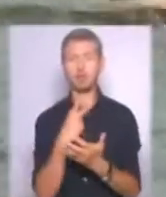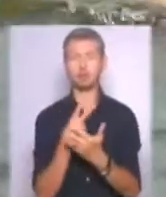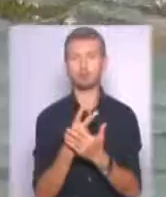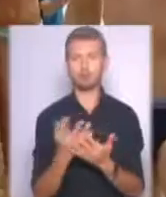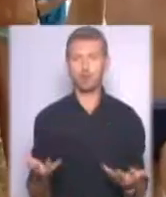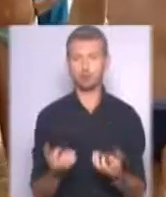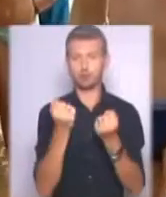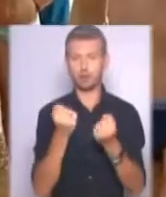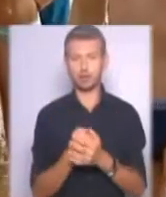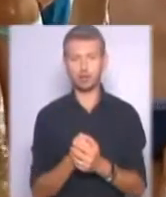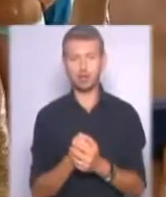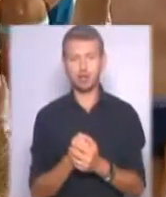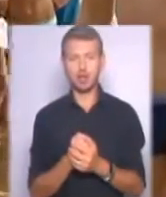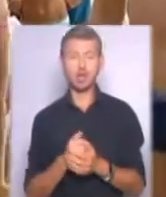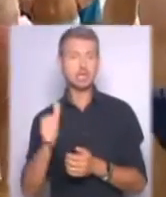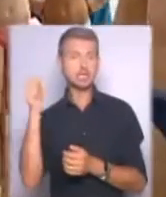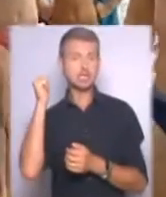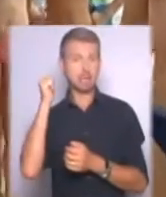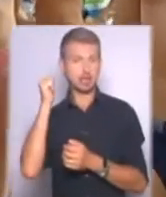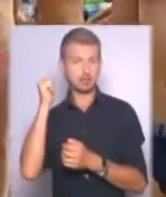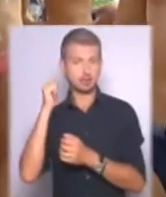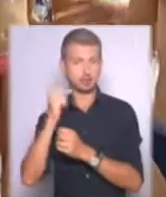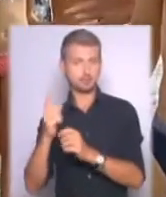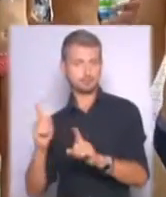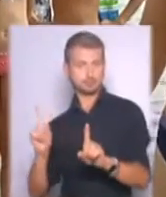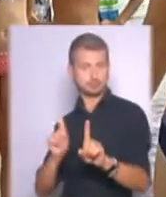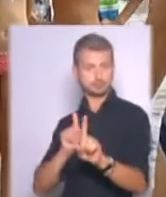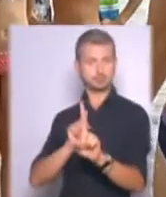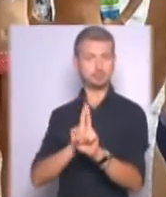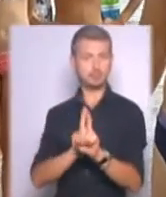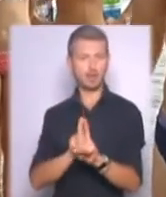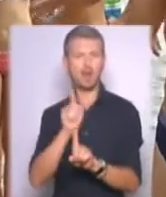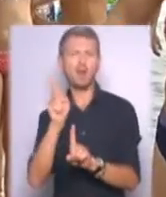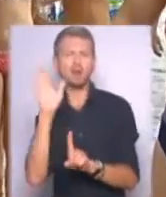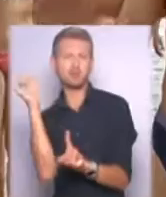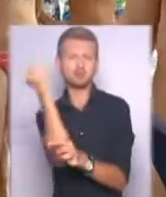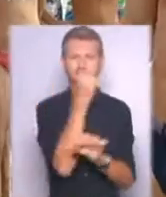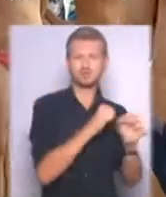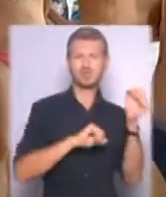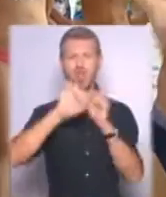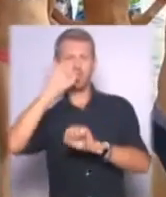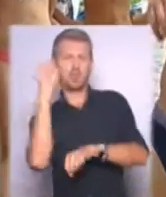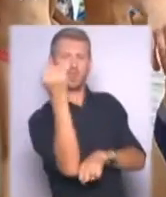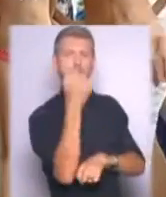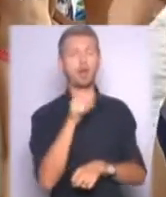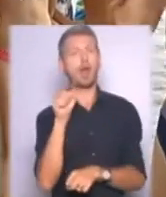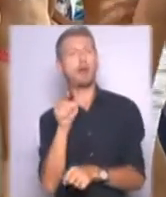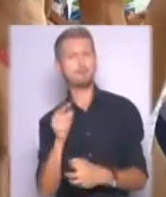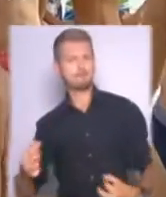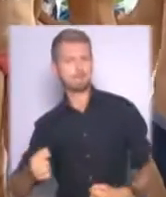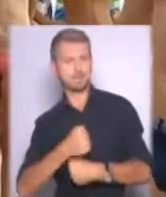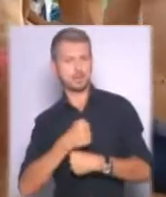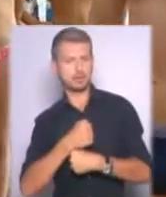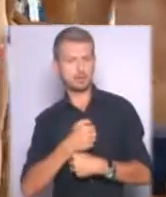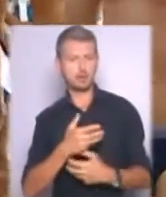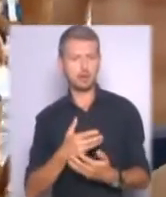порятунок. Підходите ззаді, от. Он там будет пытаться к вам развернуться, но вы его контролируете, в воде